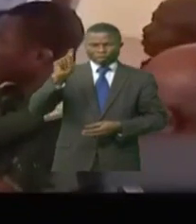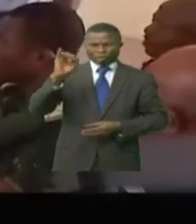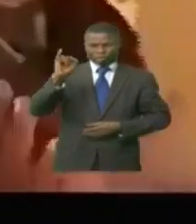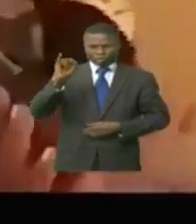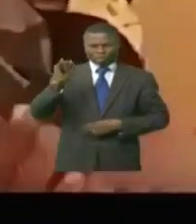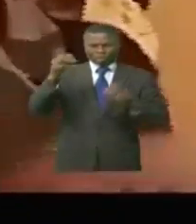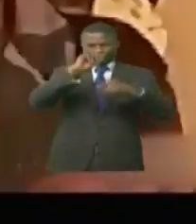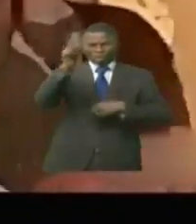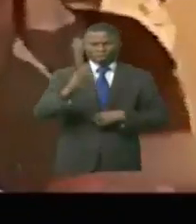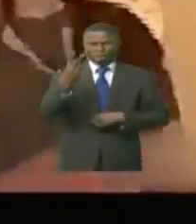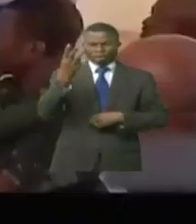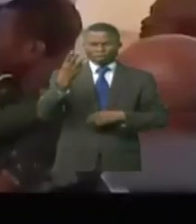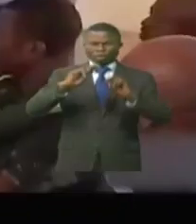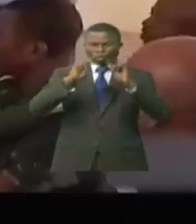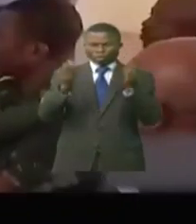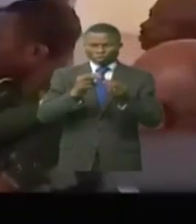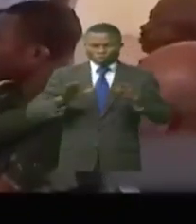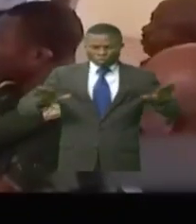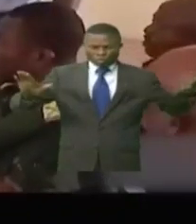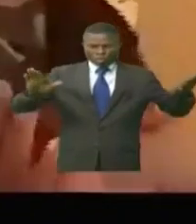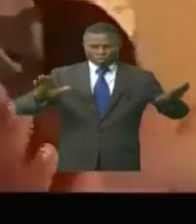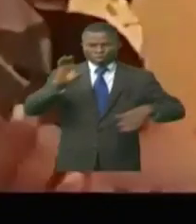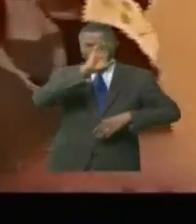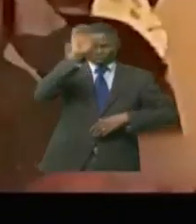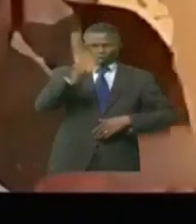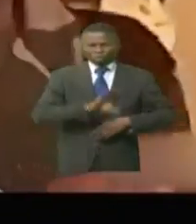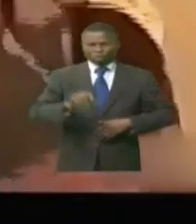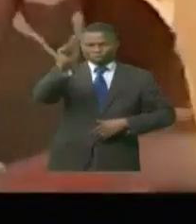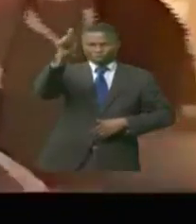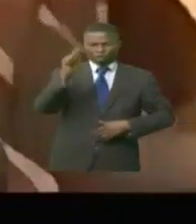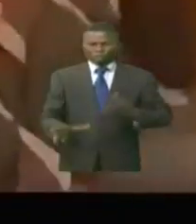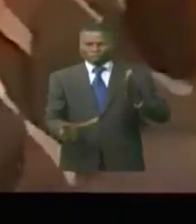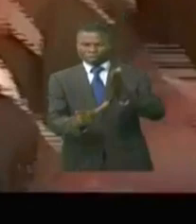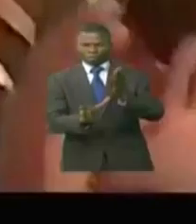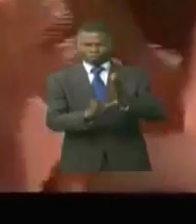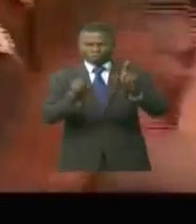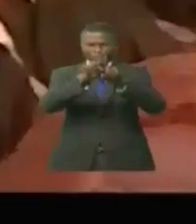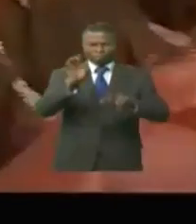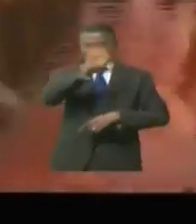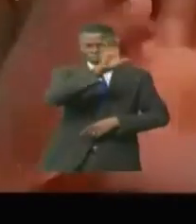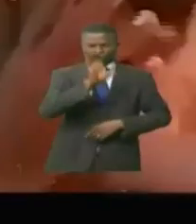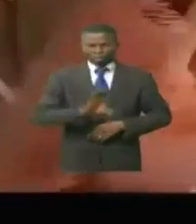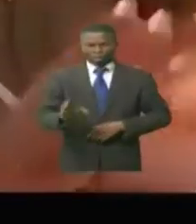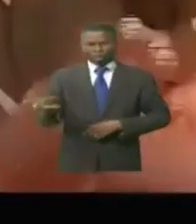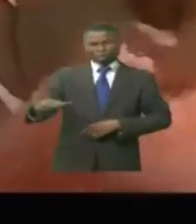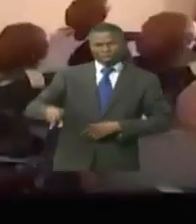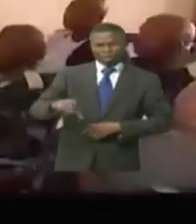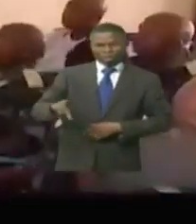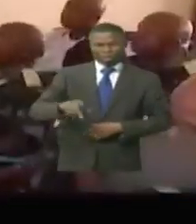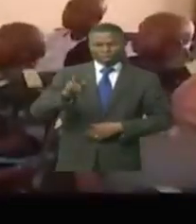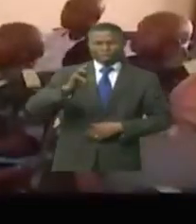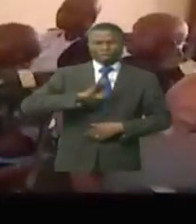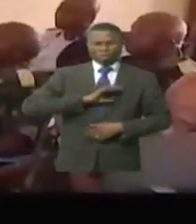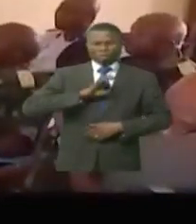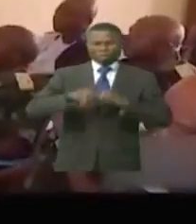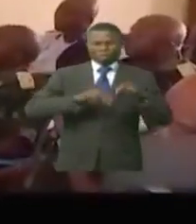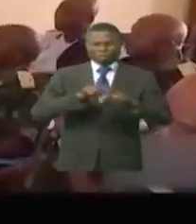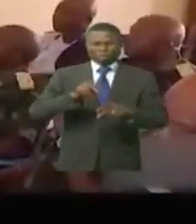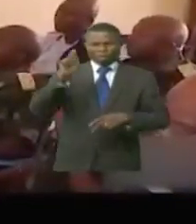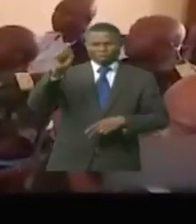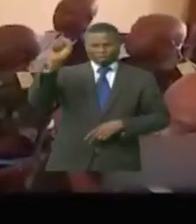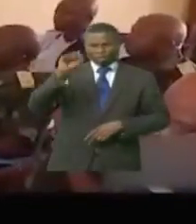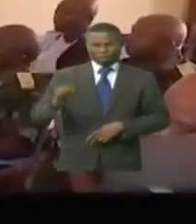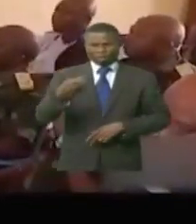33e groupement aérien, celle du commissaire divisionnaire adjoint et commissaire provincial de la PNC Tchopo,